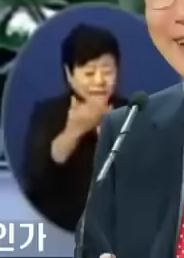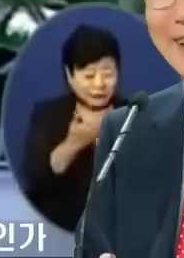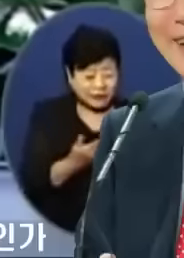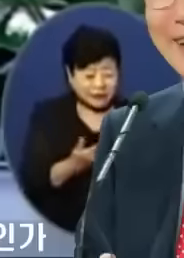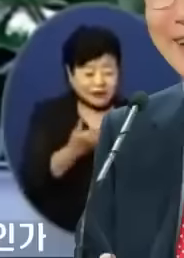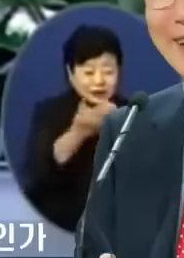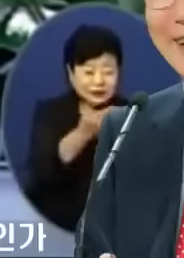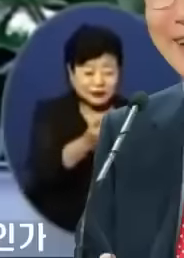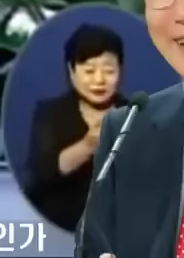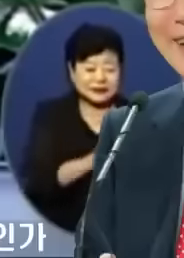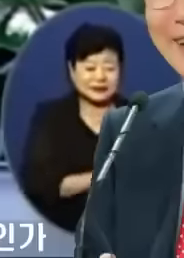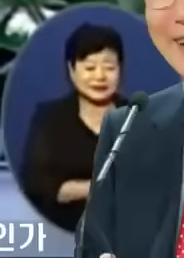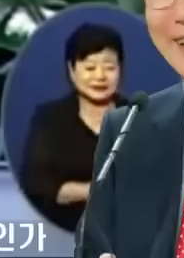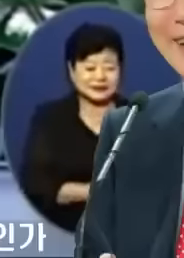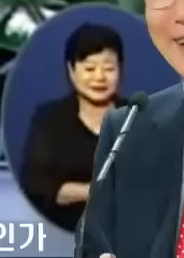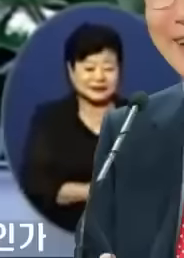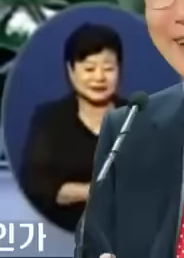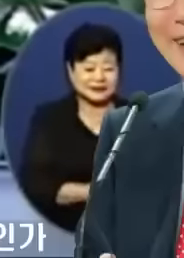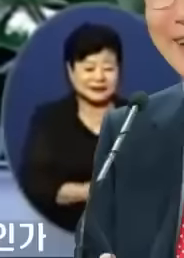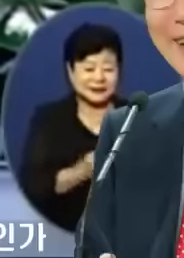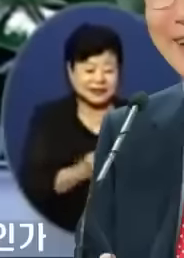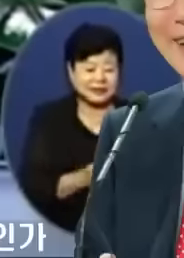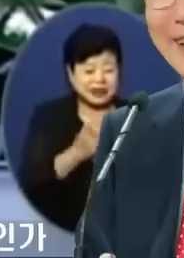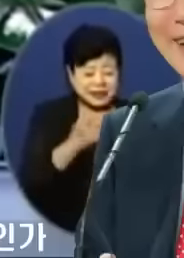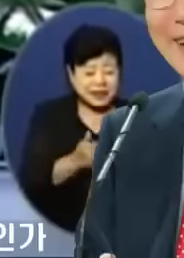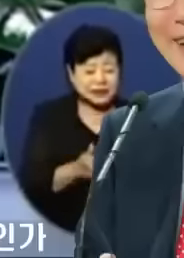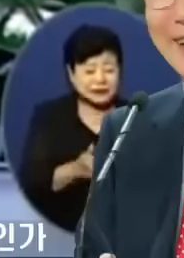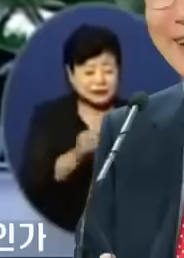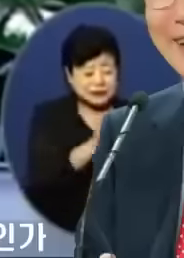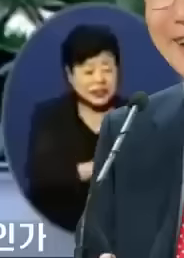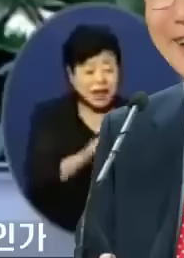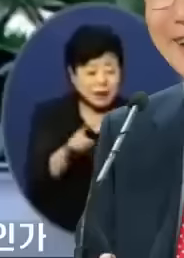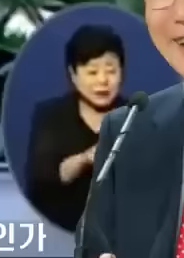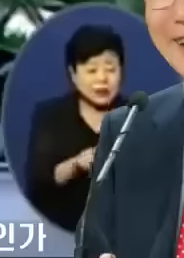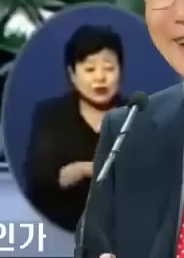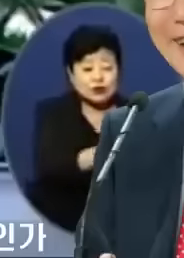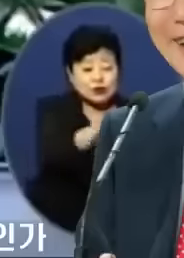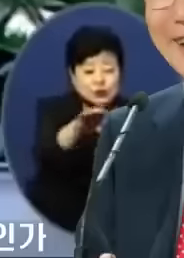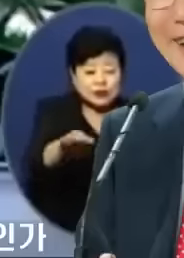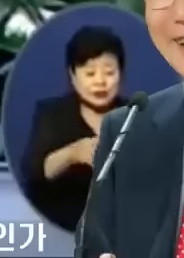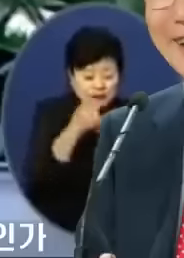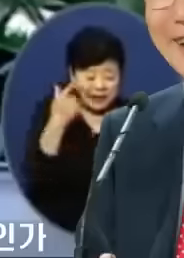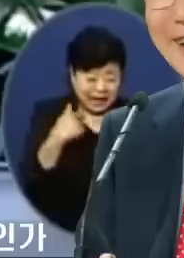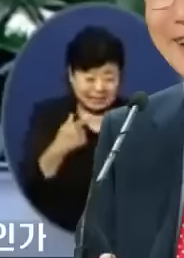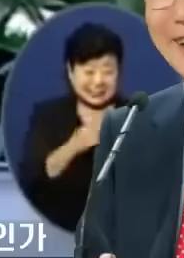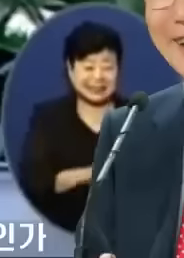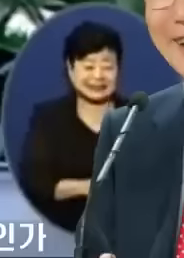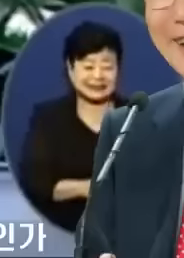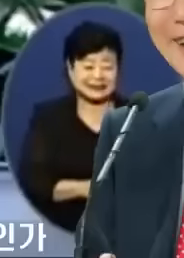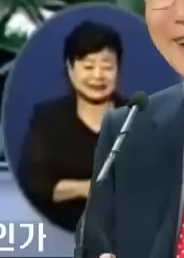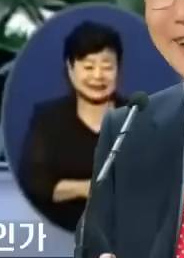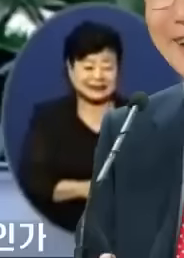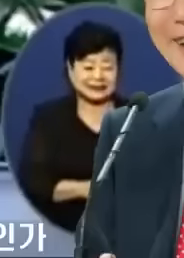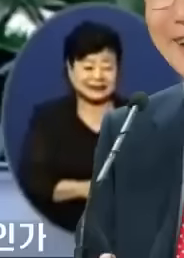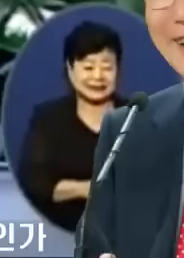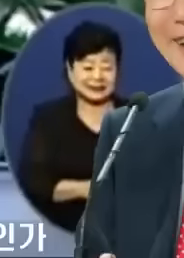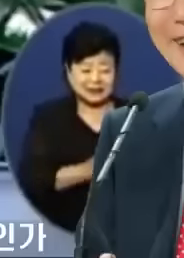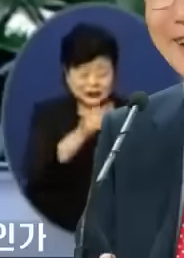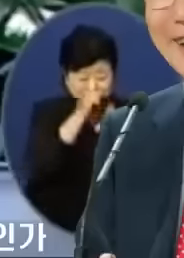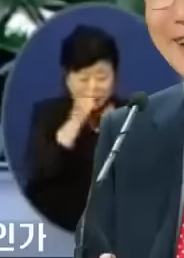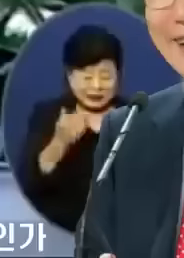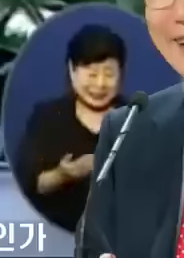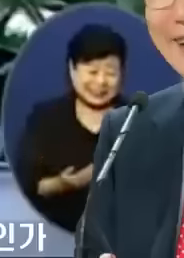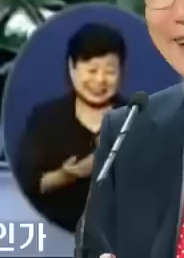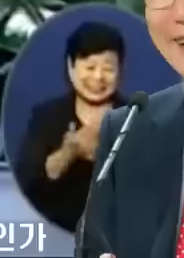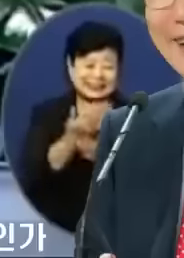풍성히 얻게 만들어 주는 것입니다. 그러므로 예수님을 잘 믿는 우리에게는 항상 좋은